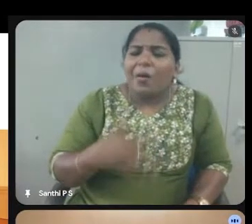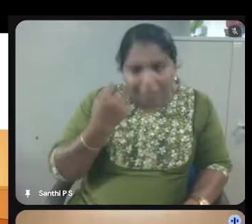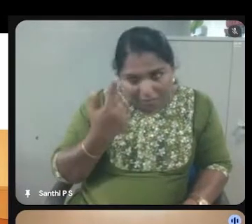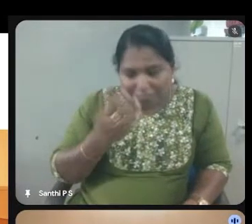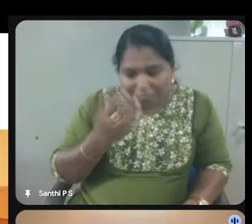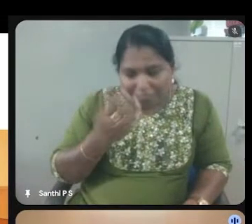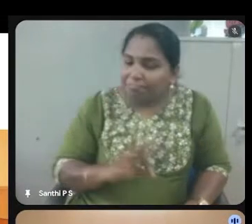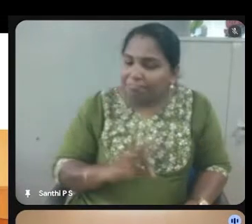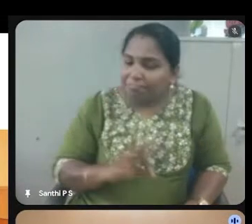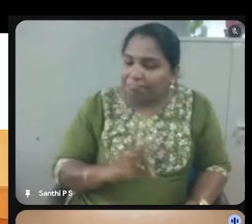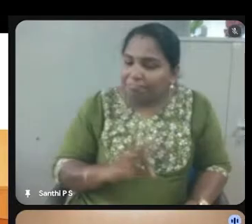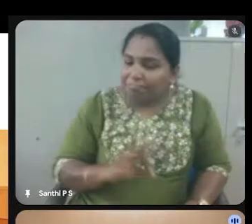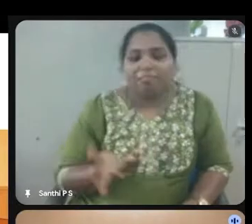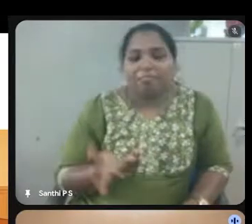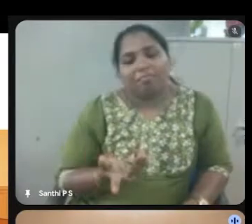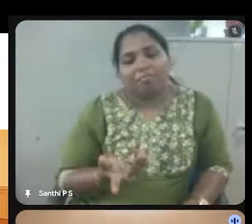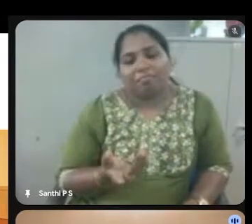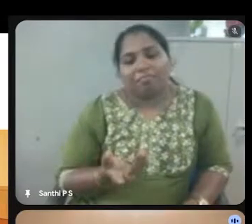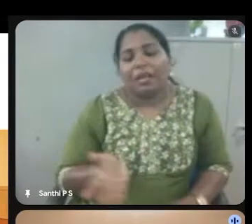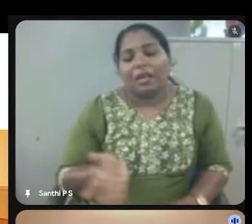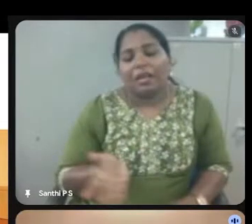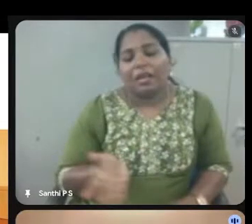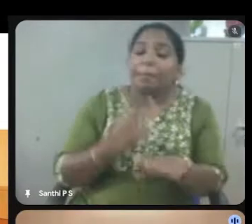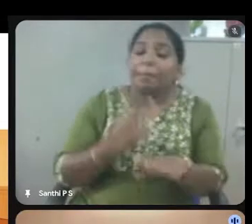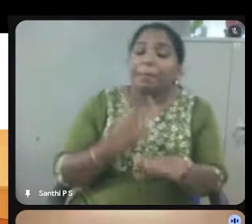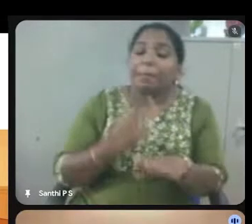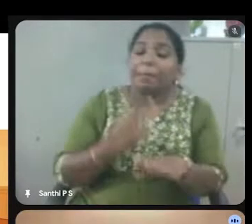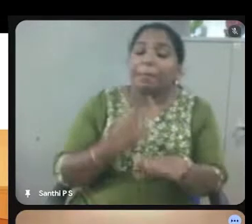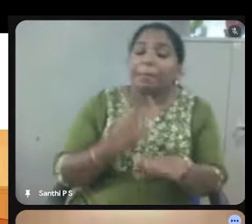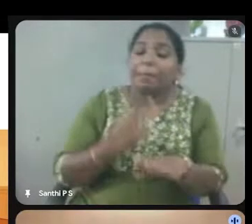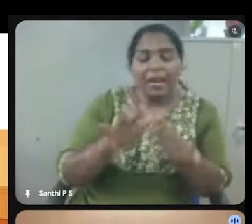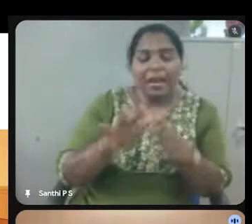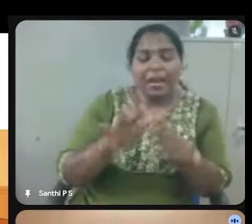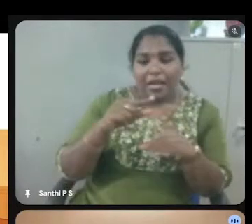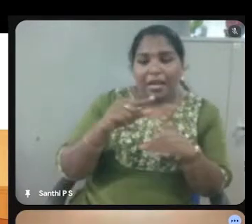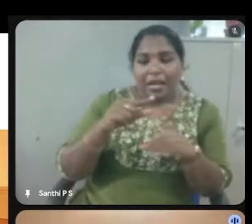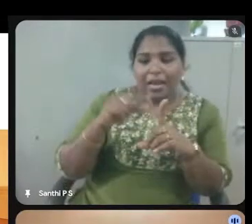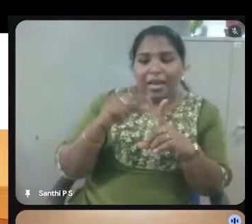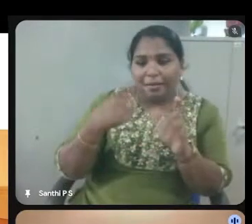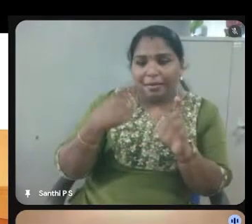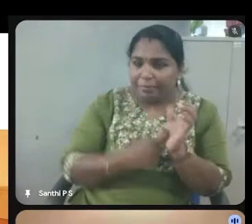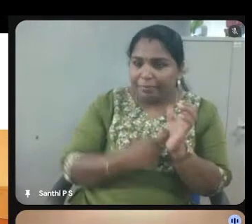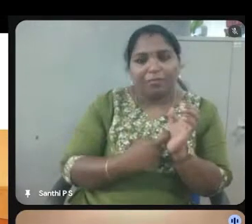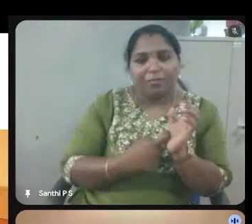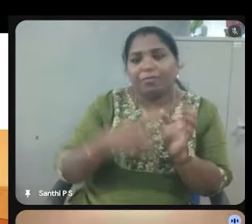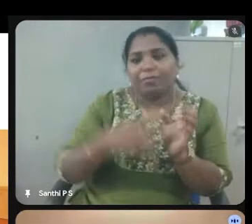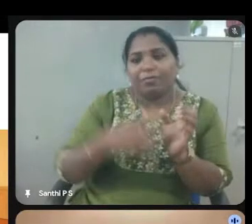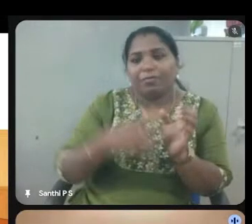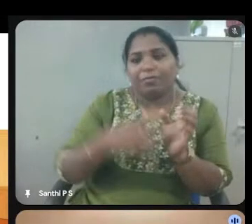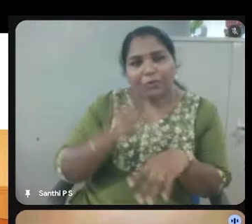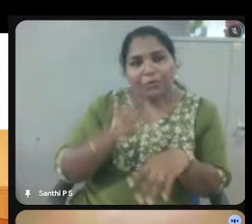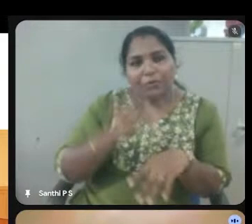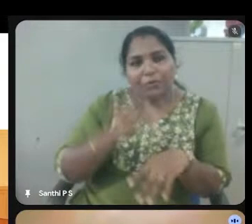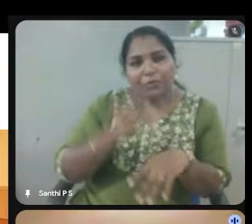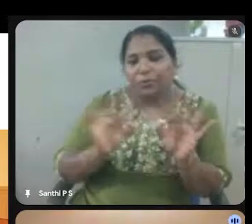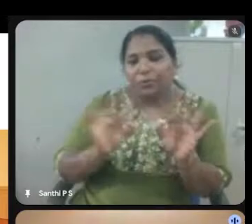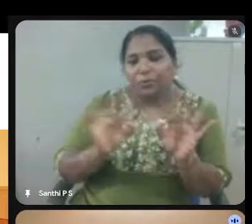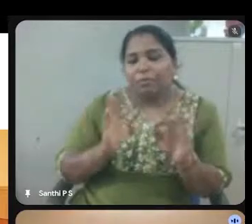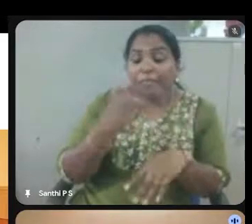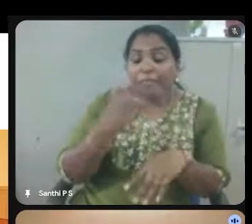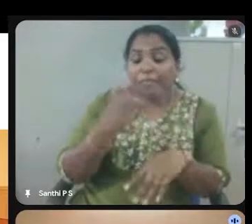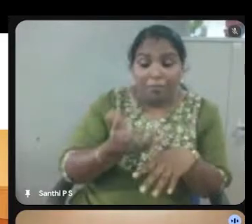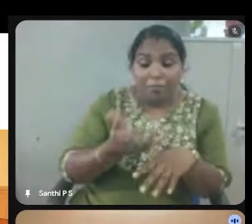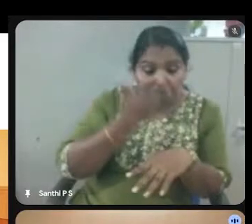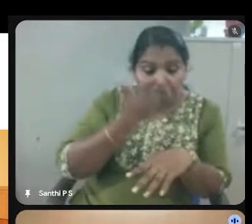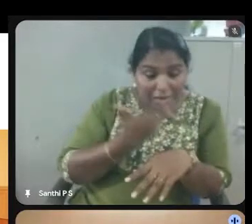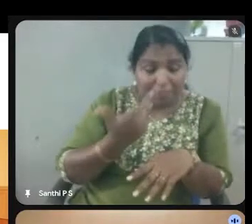അപ്പോൾ ഞാൻ നേരത്തെ പറഞ്ഞ നമ്മൾ എന്താ അസോസിയേറ്റീവിലാണ്, അതായത് ഞാൻ ഫുഡ് ചെയ്യുന്നത് ഈ നേരത്തെ പറഞ്ഞ മണവും കാഴ്ചയും ടേസ്റ്റും എൻ്റെ